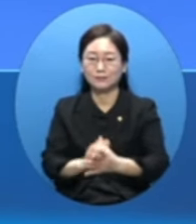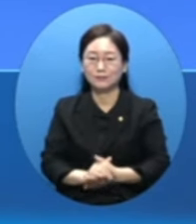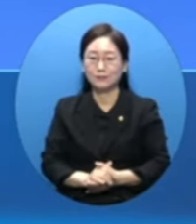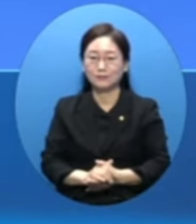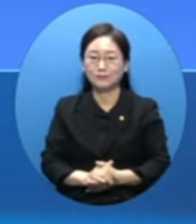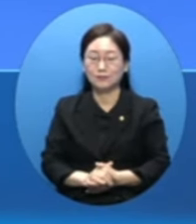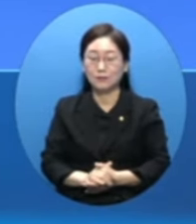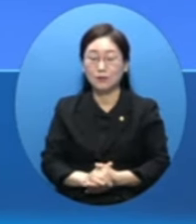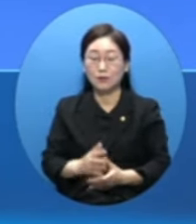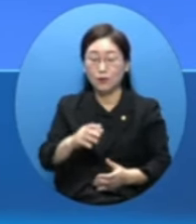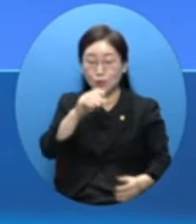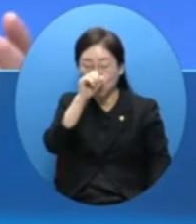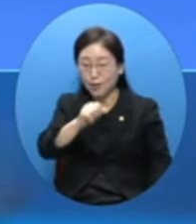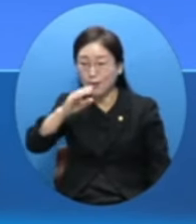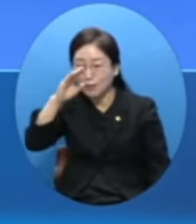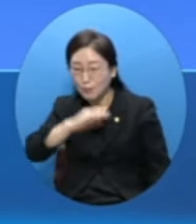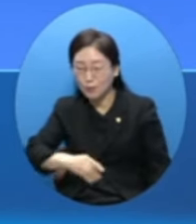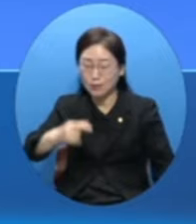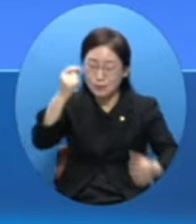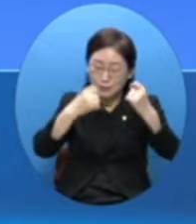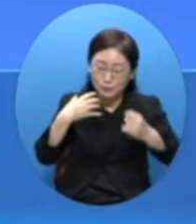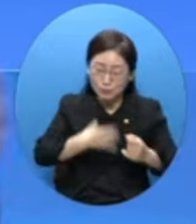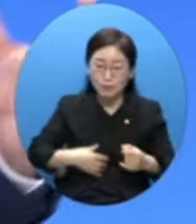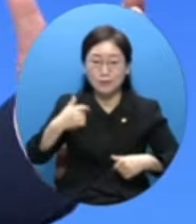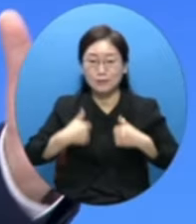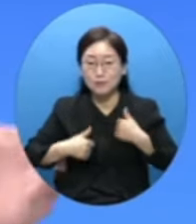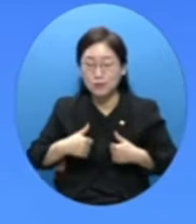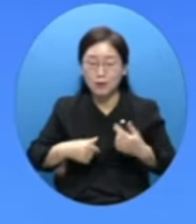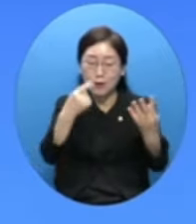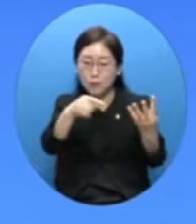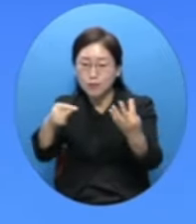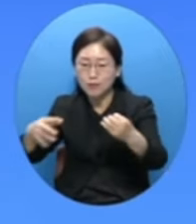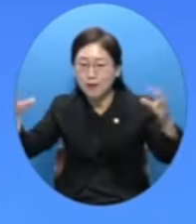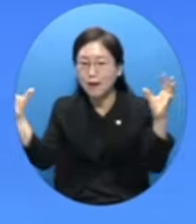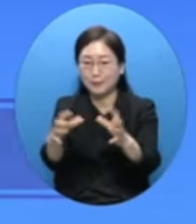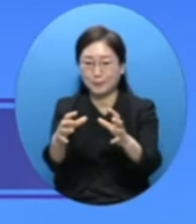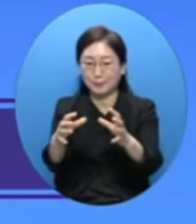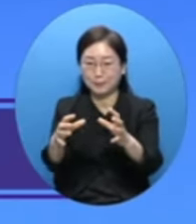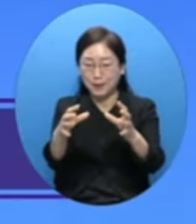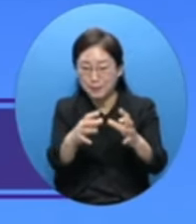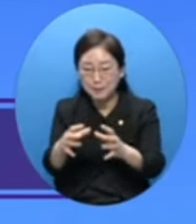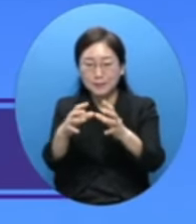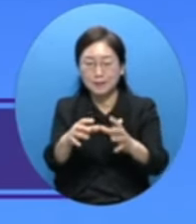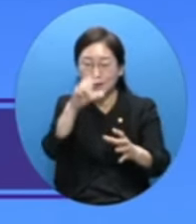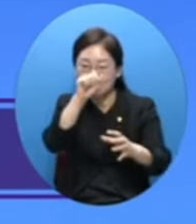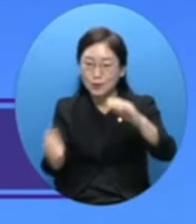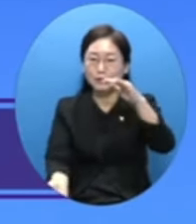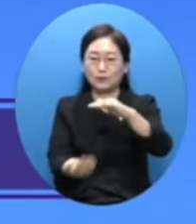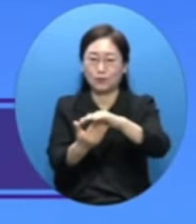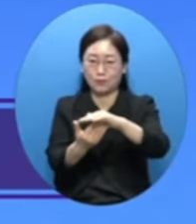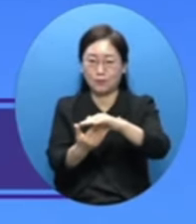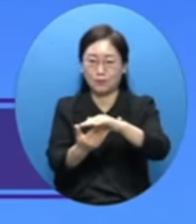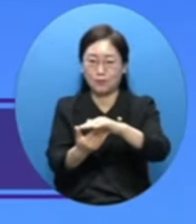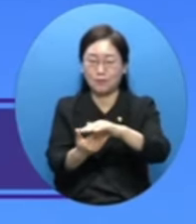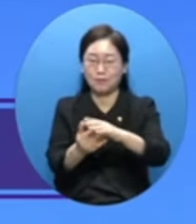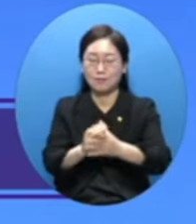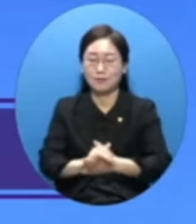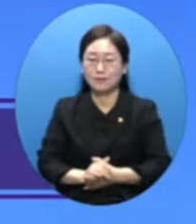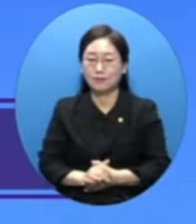좋았던 일 나빴던 일 슬 일 기던 일 모든 것이 합력하여 손을 이루느니라